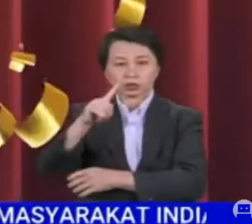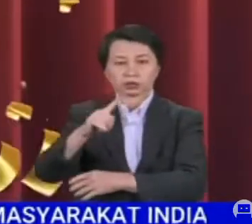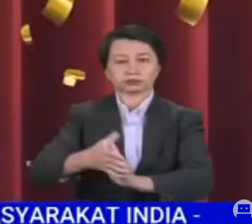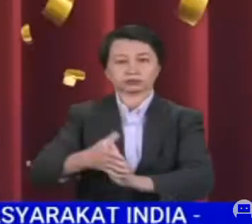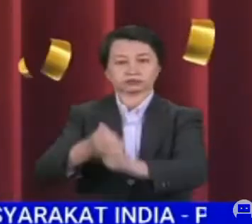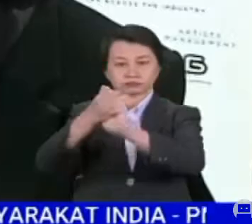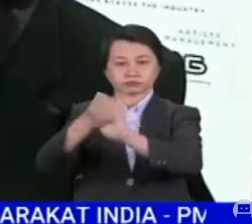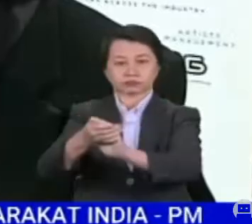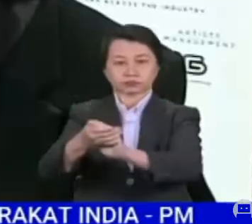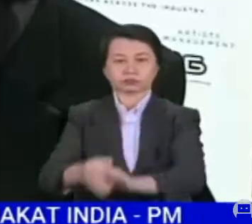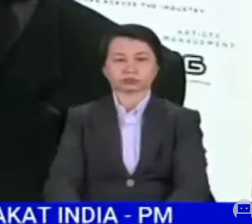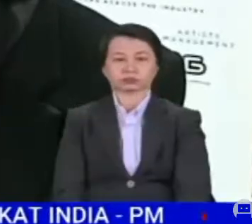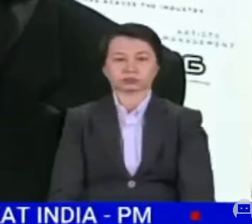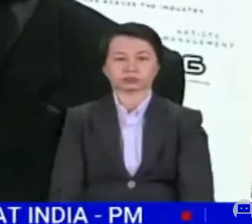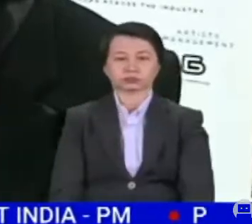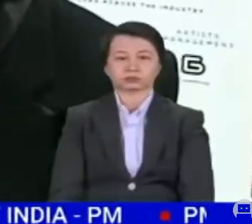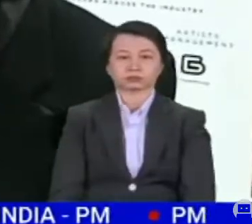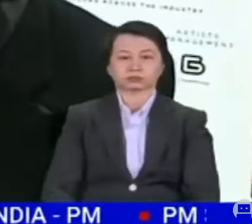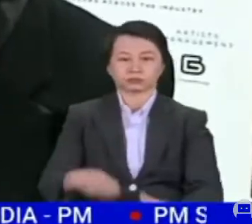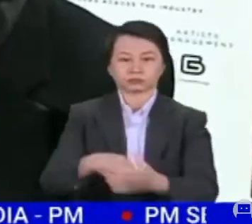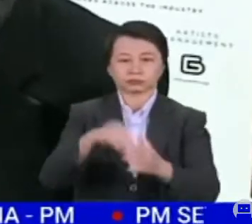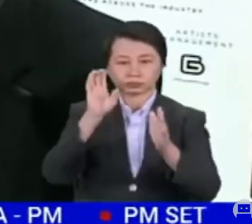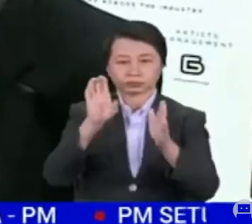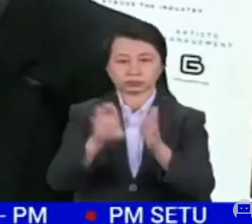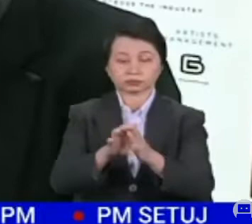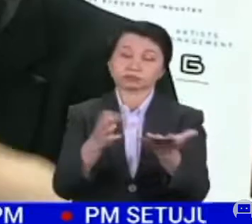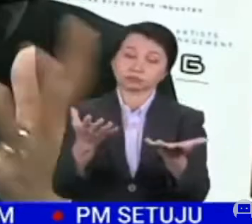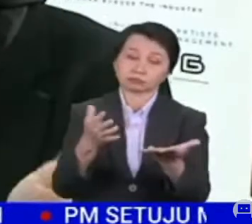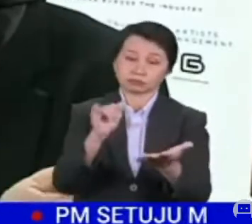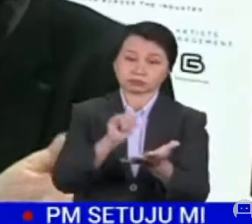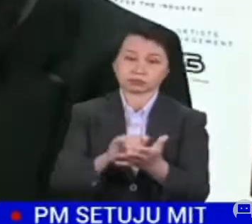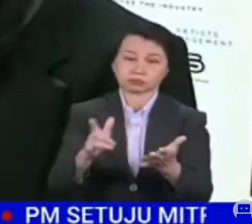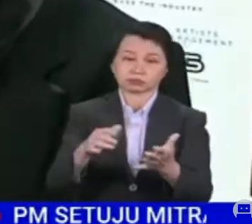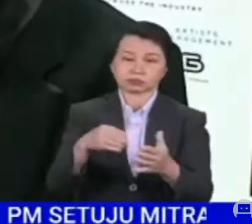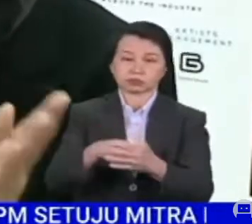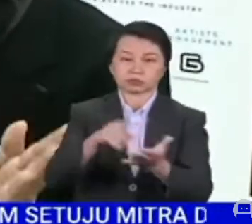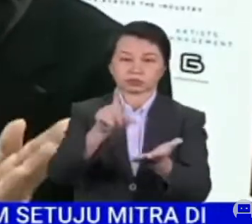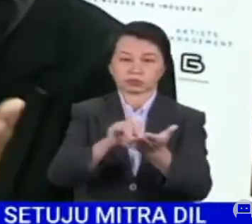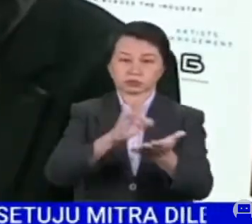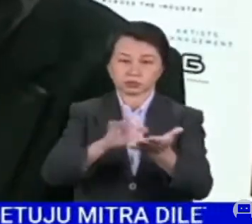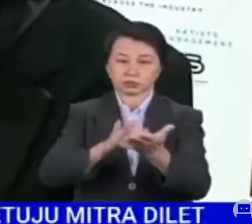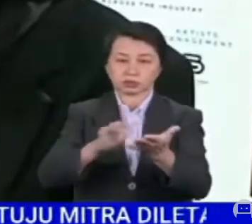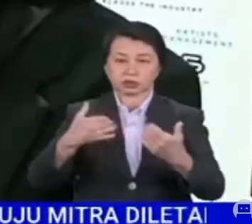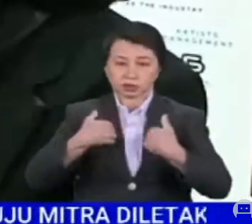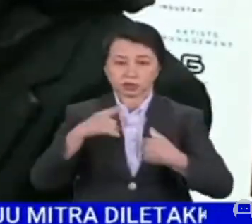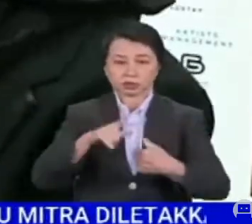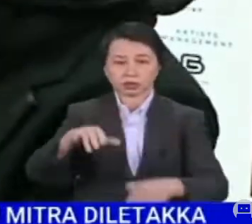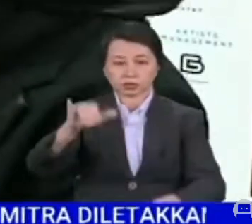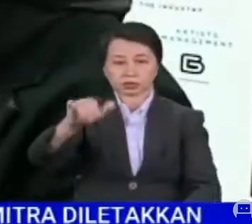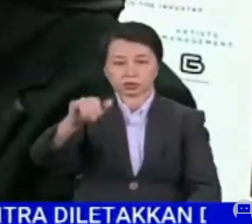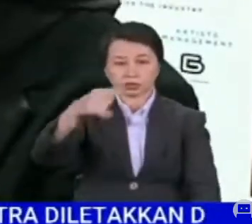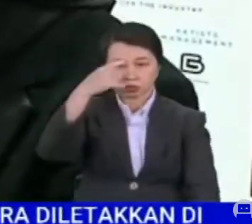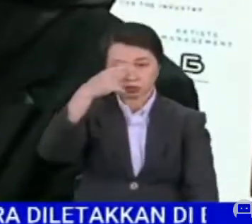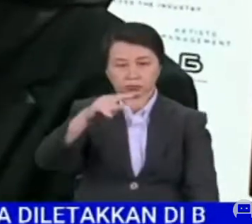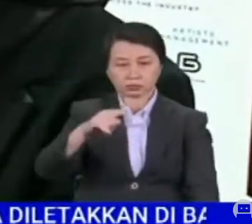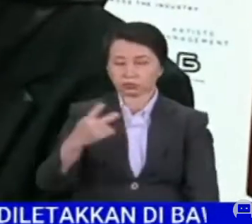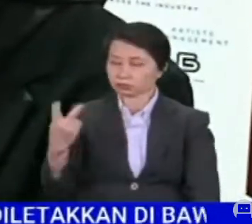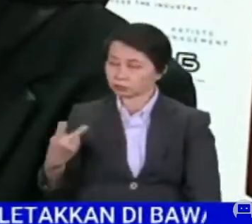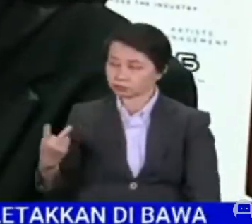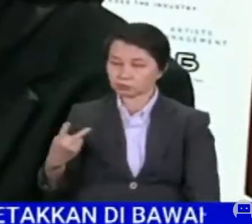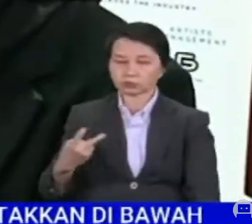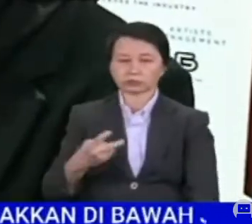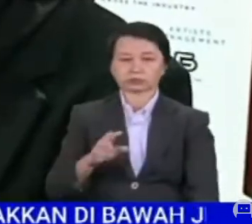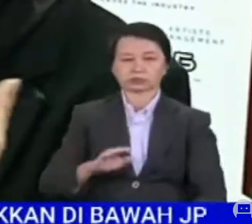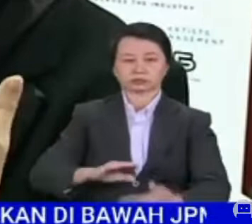kabul. Video dan picture yang tular dalam social media tu adalah hanya untuk ijab dan kabul.